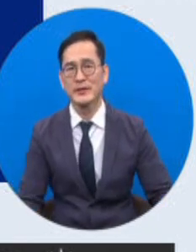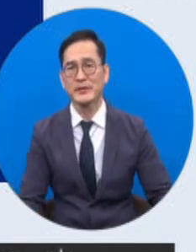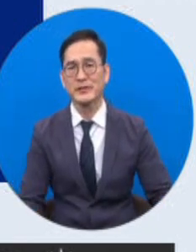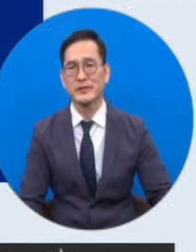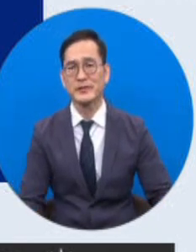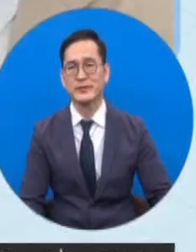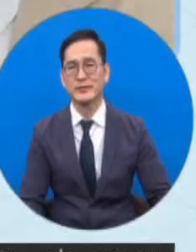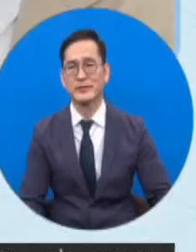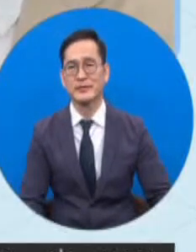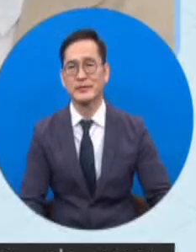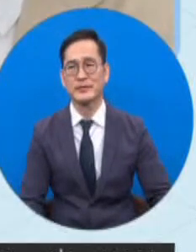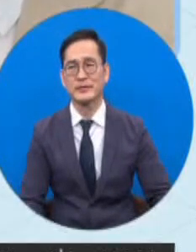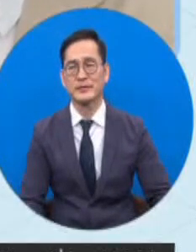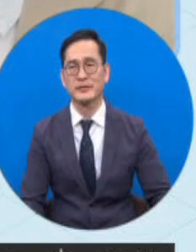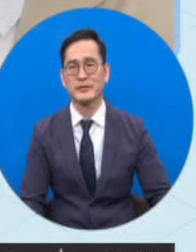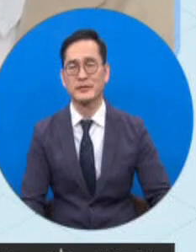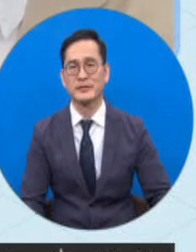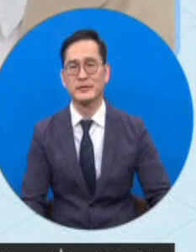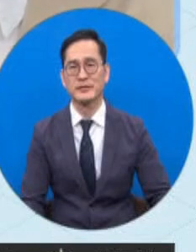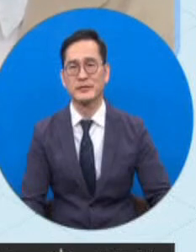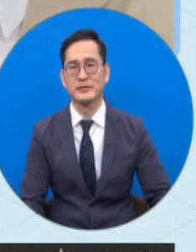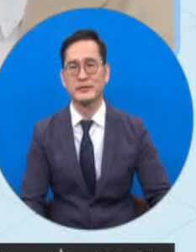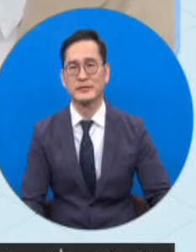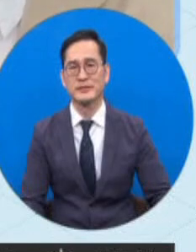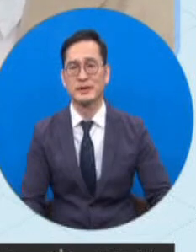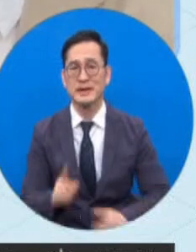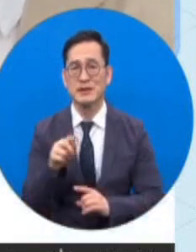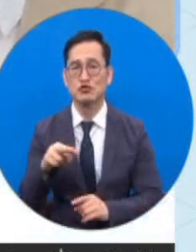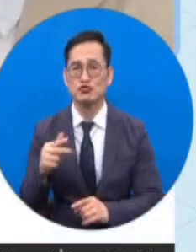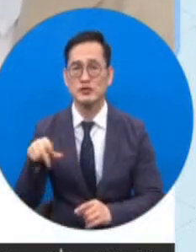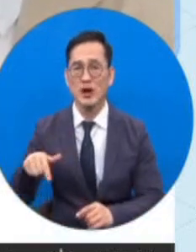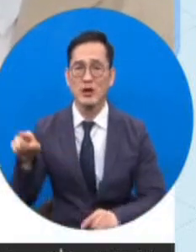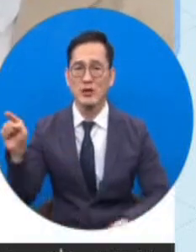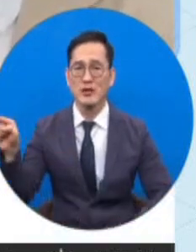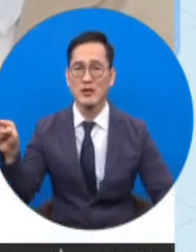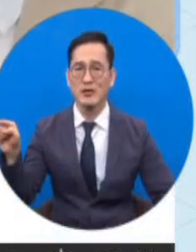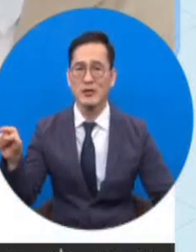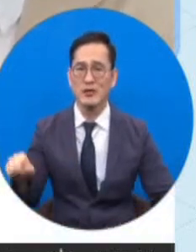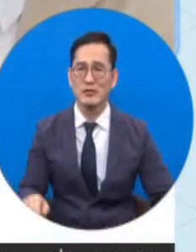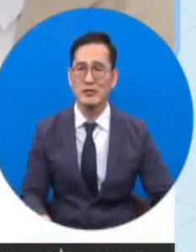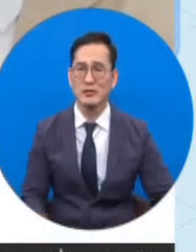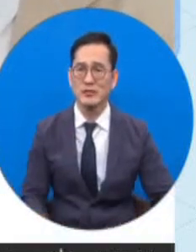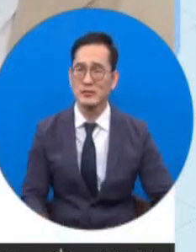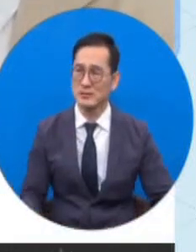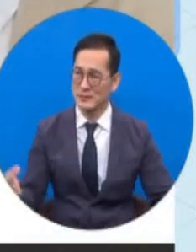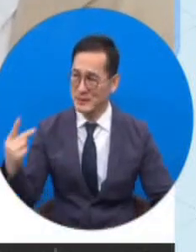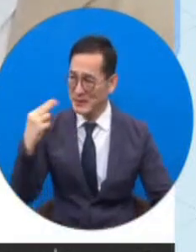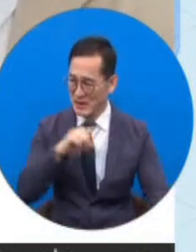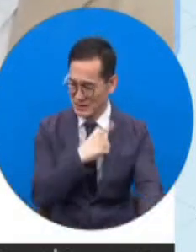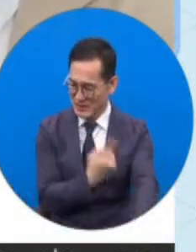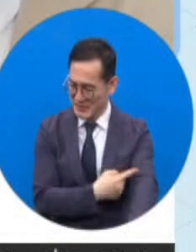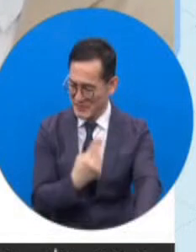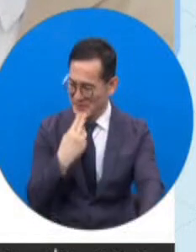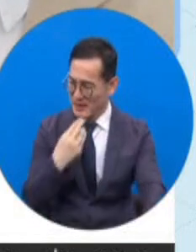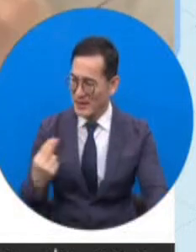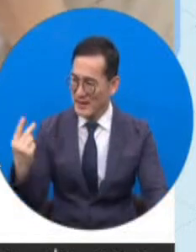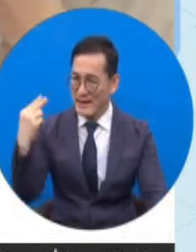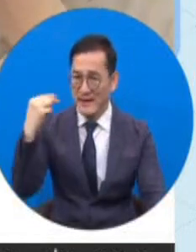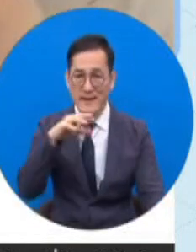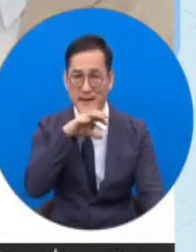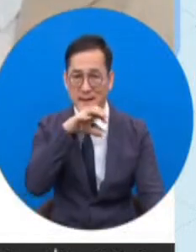합니다만은 뭐 이준석 대표 의혹을 얘기 제대로 정리 하기 전에는 비판할 자격이 없다 글쎄요 뭐